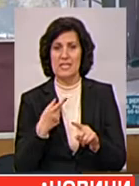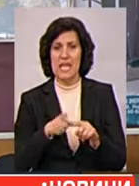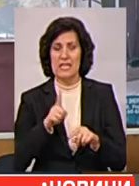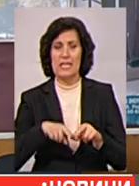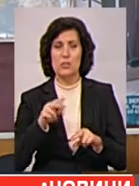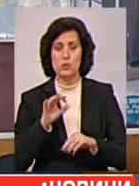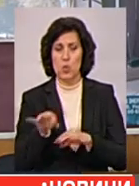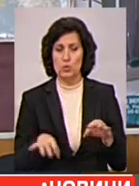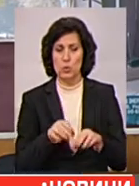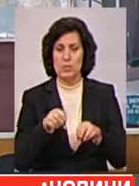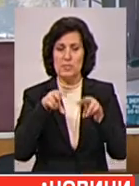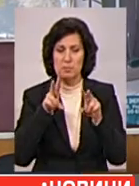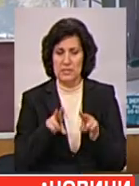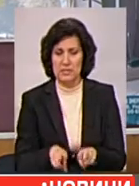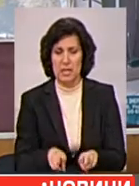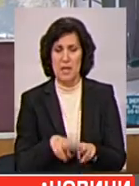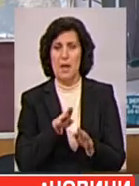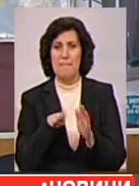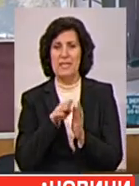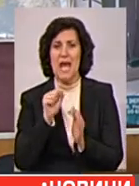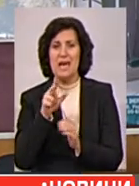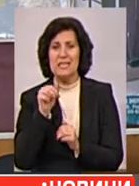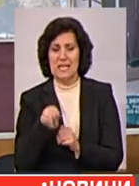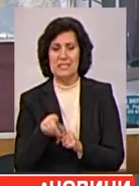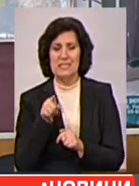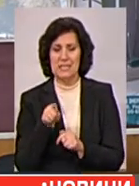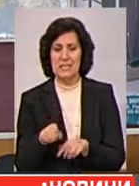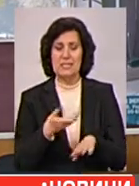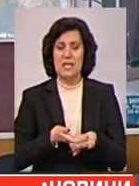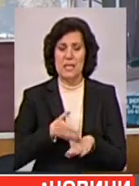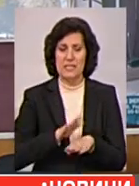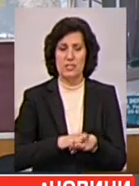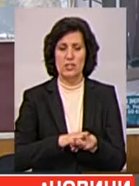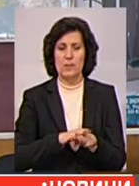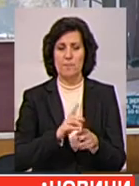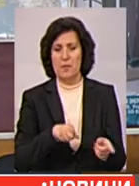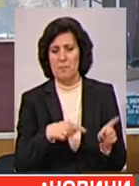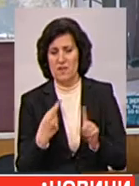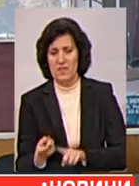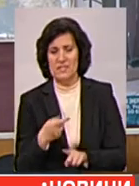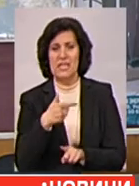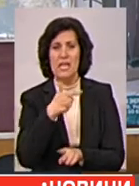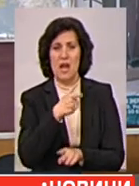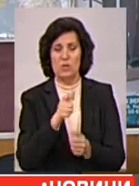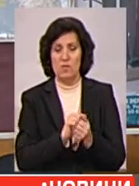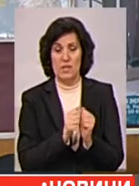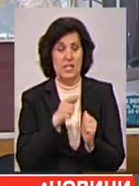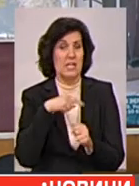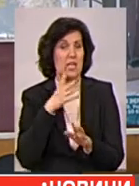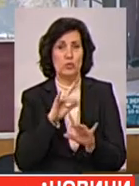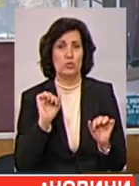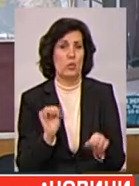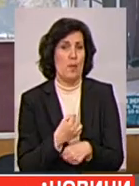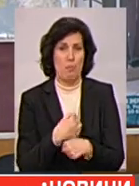сконструйовані спеціально під антрацит, і їх значно складніше перевести на спалювання газового вугілля. Я не кажу, що